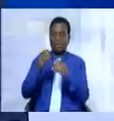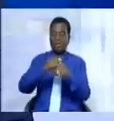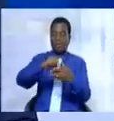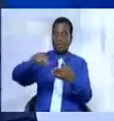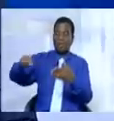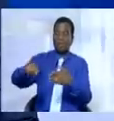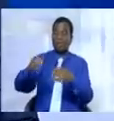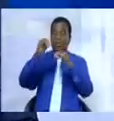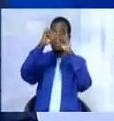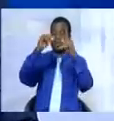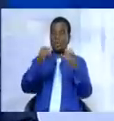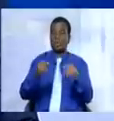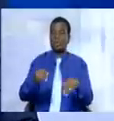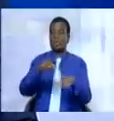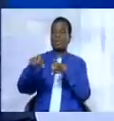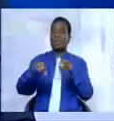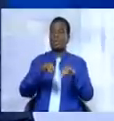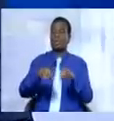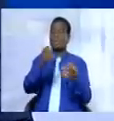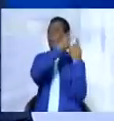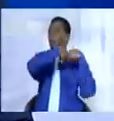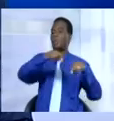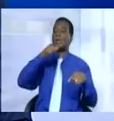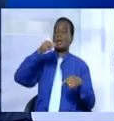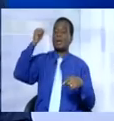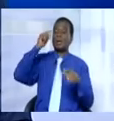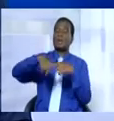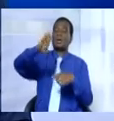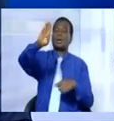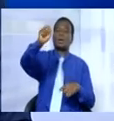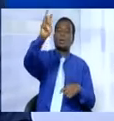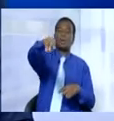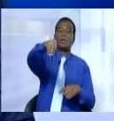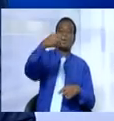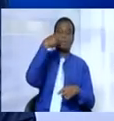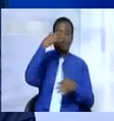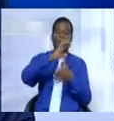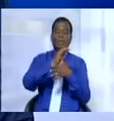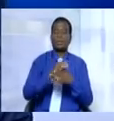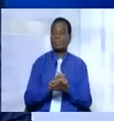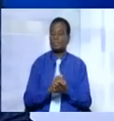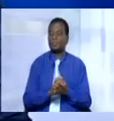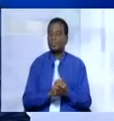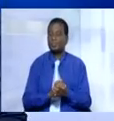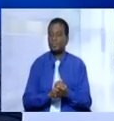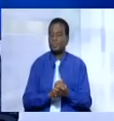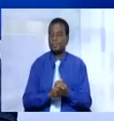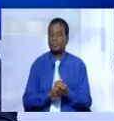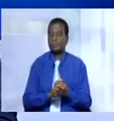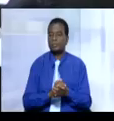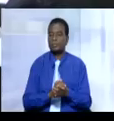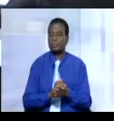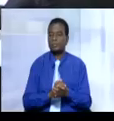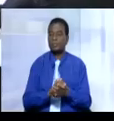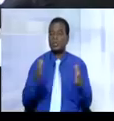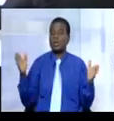réforme des finances publiques se tient donc depuis hier à Grand Bassam. Herman Nyamien pour plus de détails. Participant à